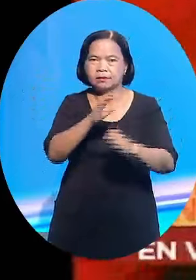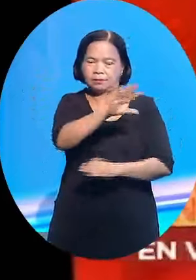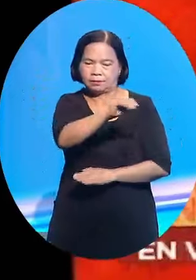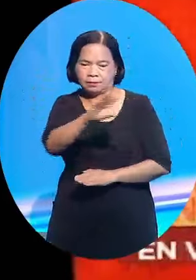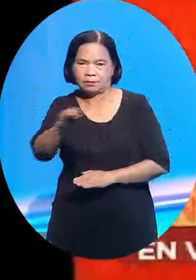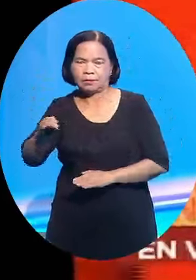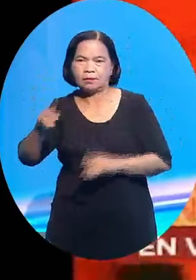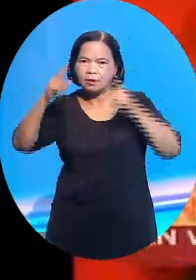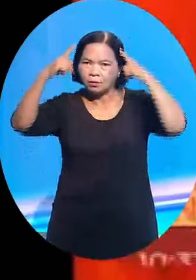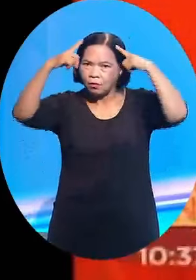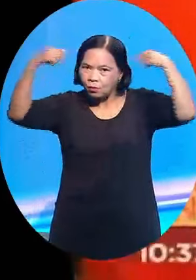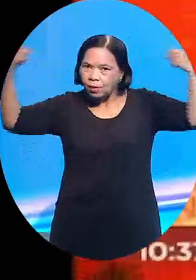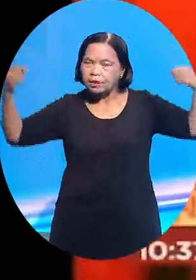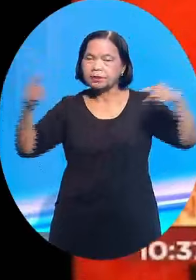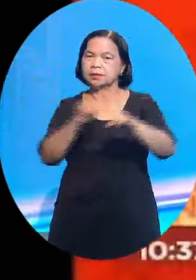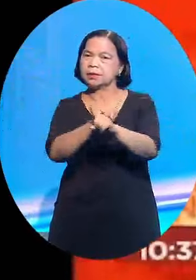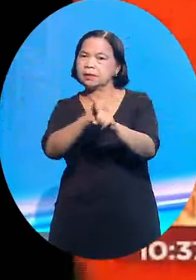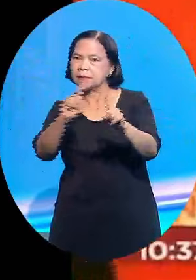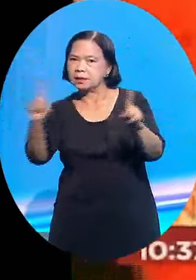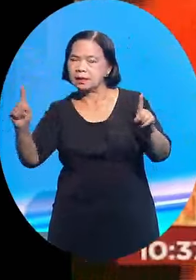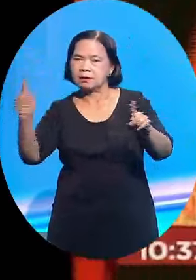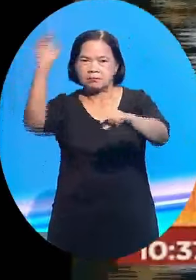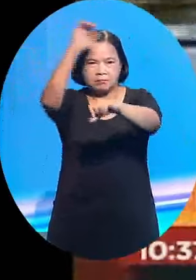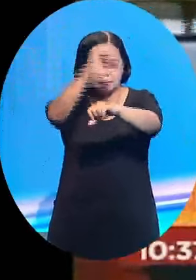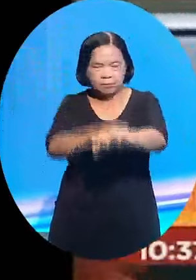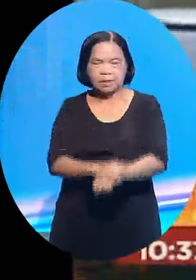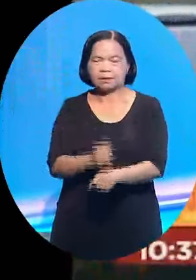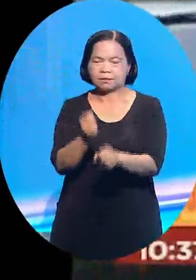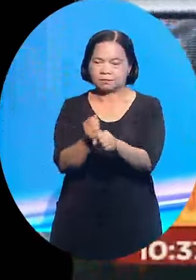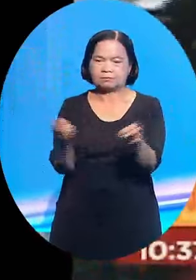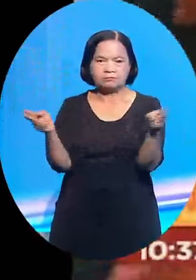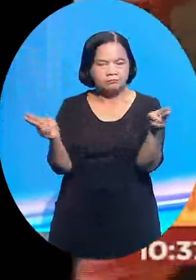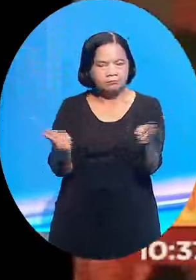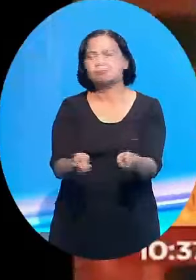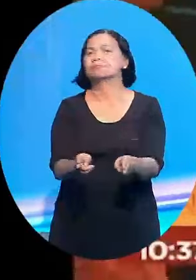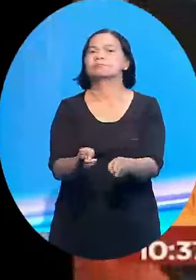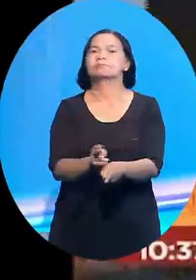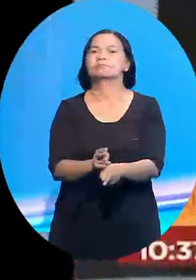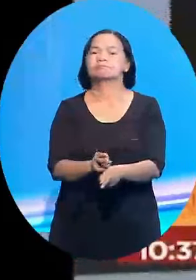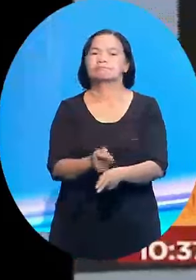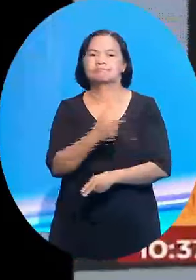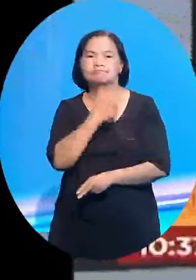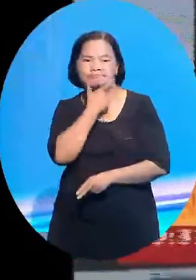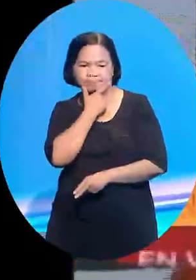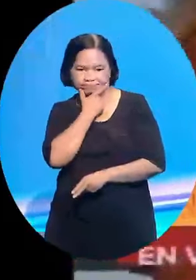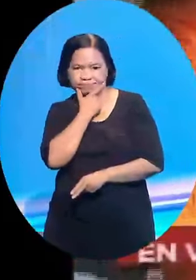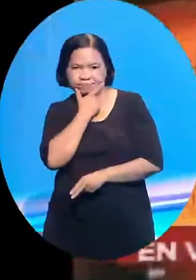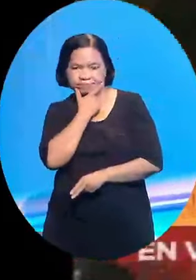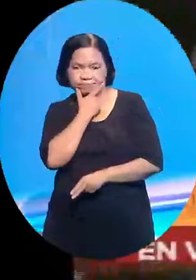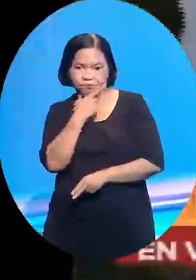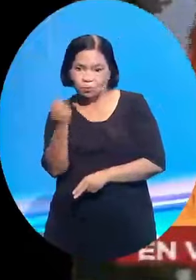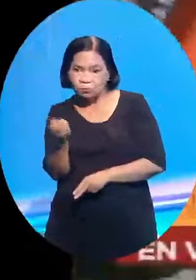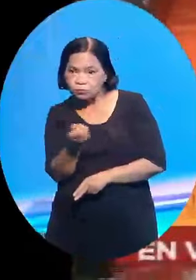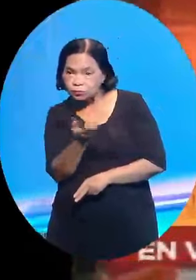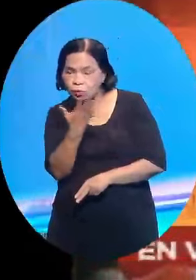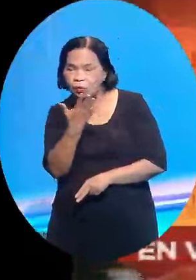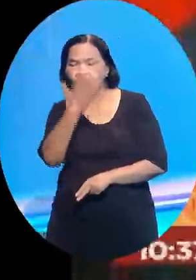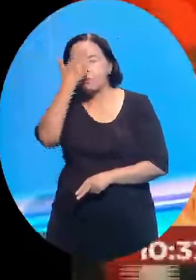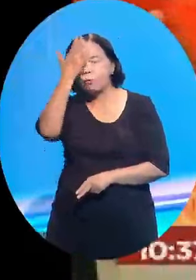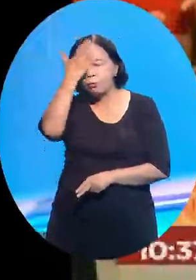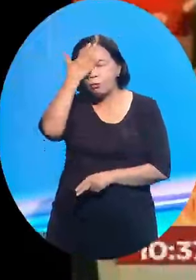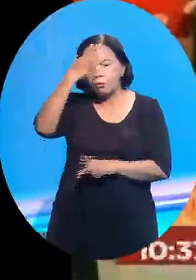quan chức phụ trách nhà máy thép Orinoco cũng bị bắt trong chiến dịch này. Mặc dù cuộc điều tra đang ở giai đoạn đầu, một số nguồn tin cho biết